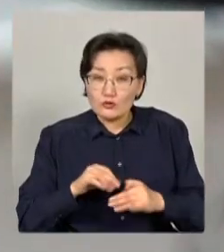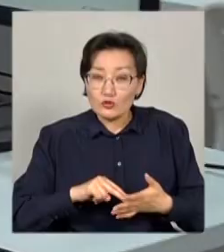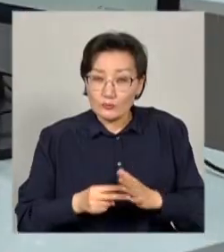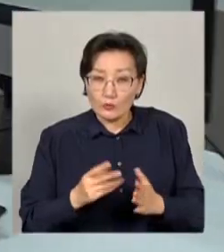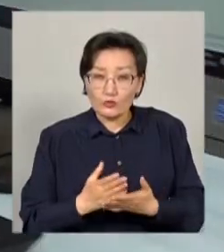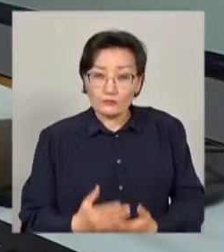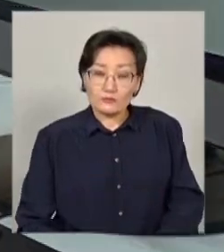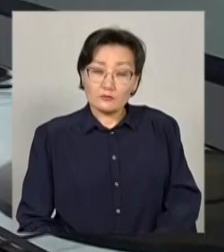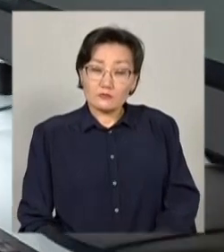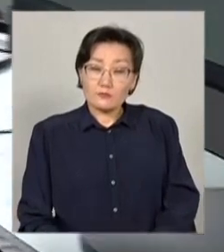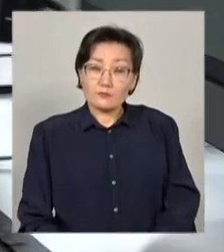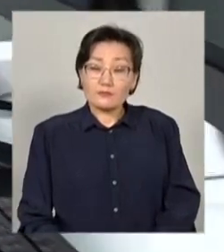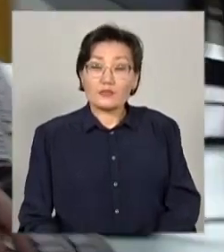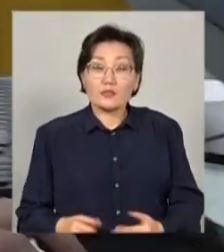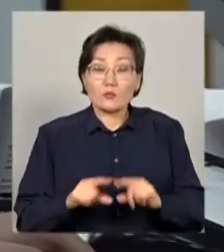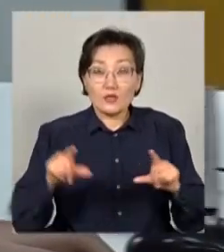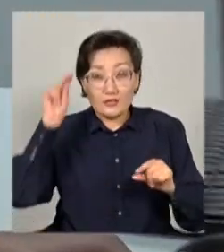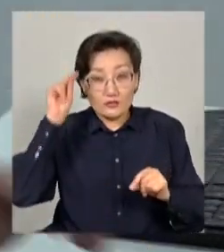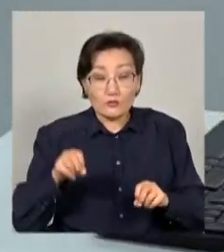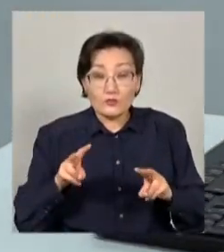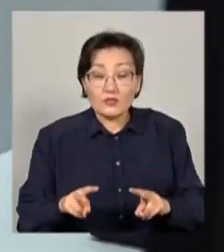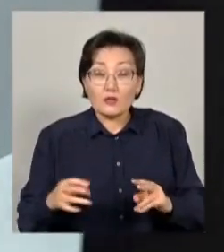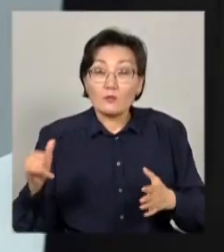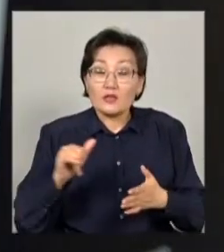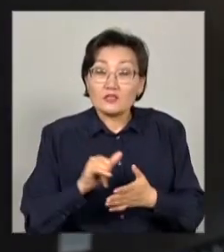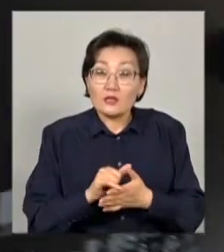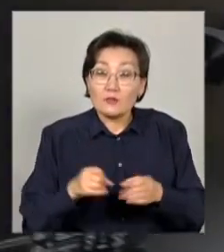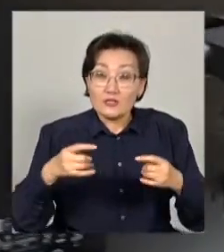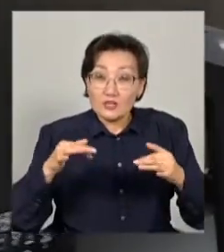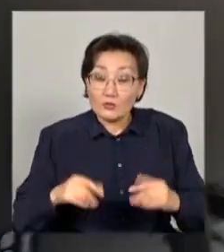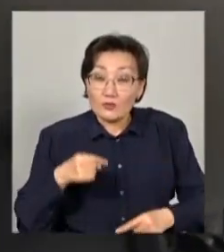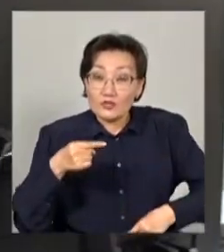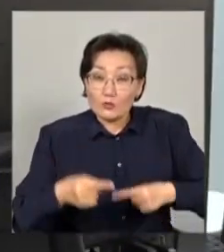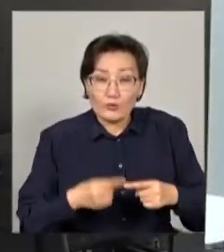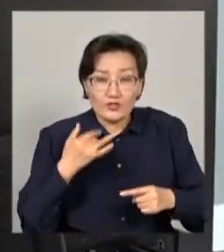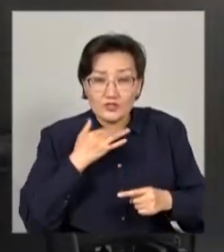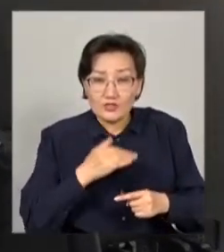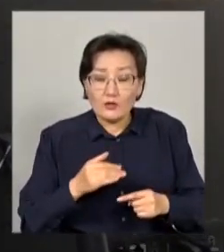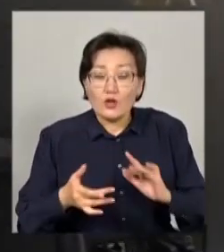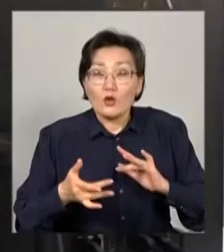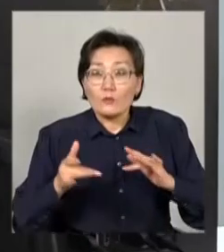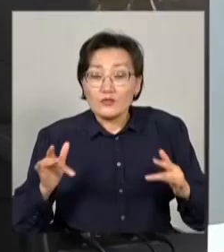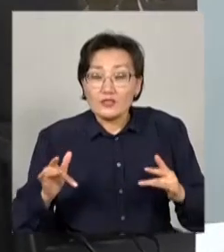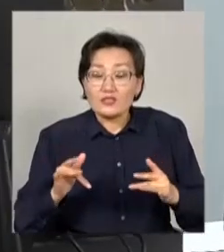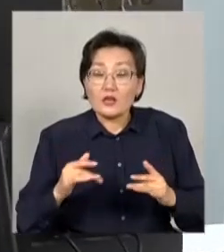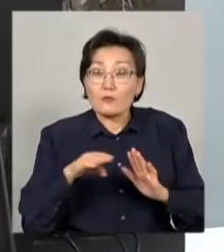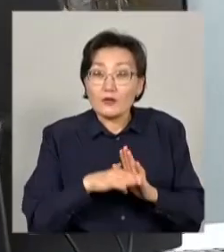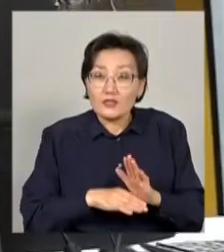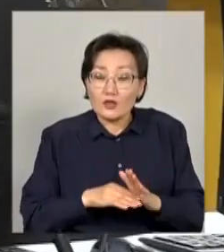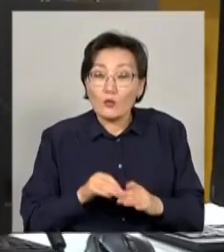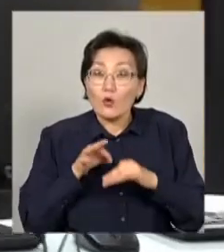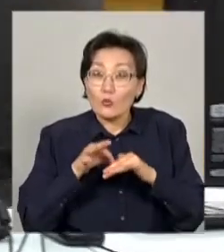отырмыз. Бұдан былай мектептерге арнай орнатылған компьютерлер арқылы көптеген сілтемелерге өтуге шектеу